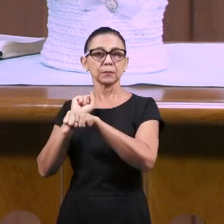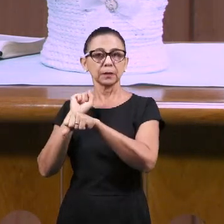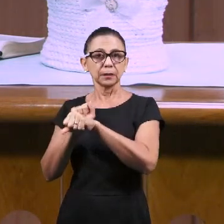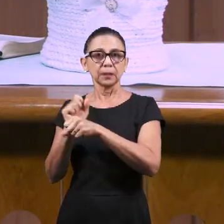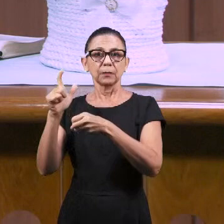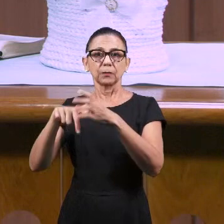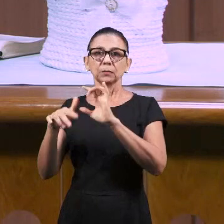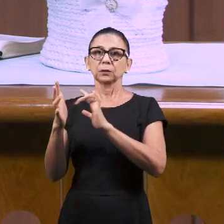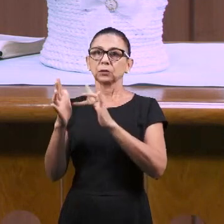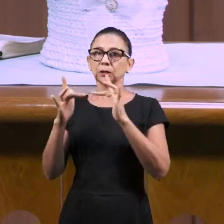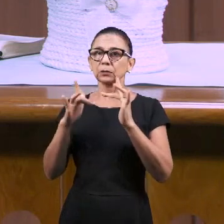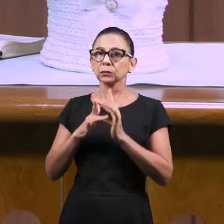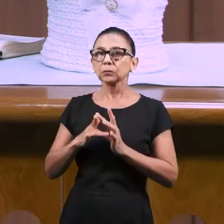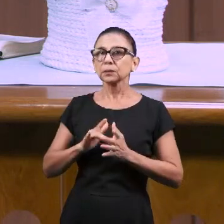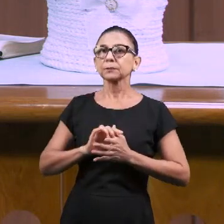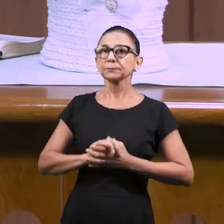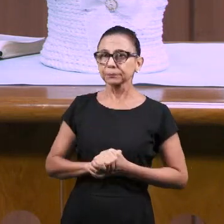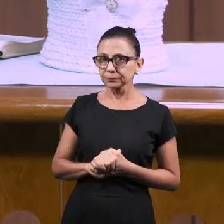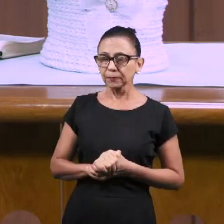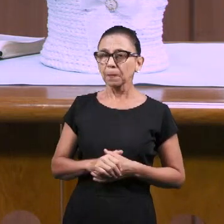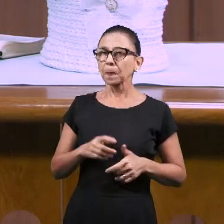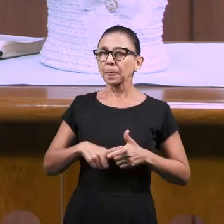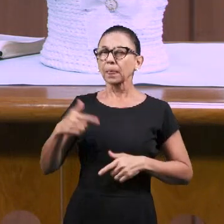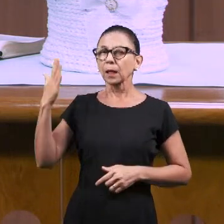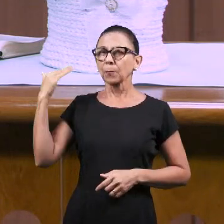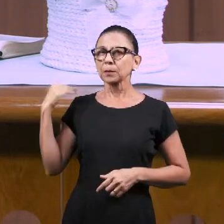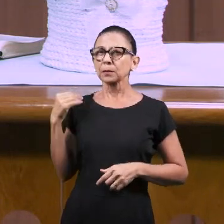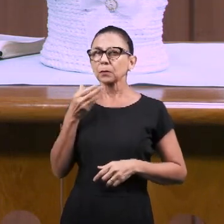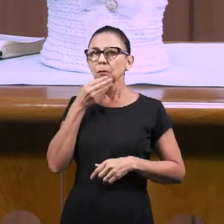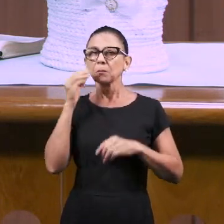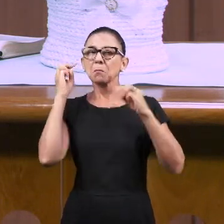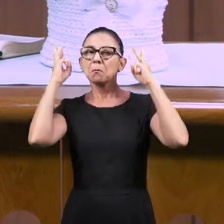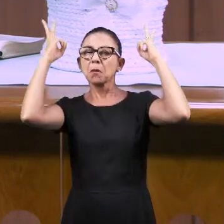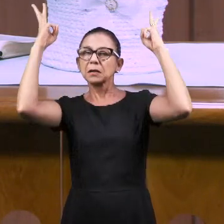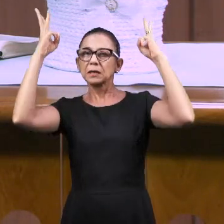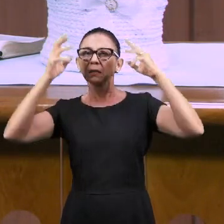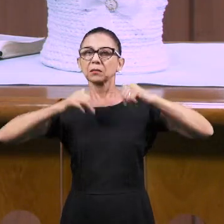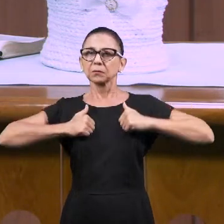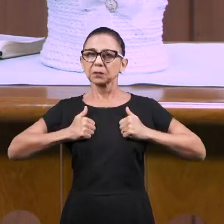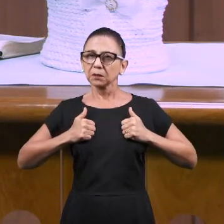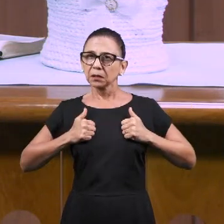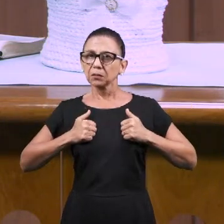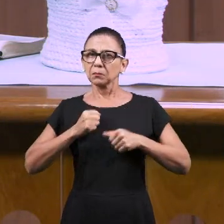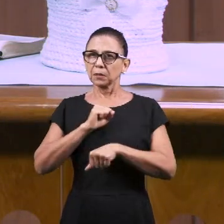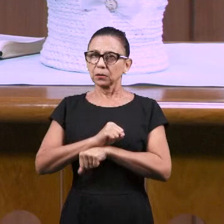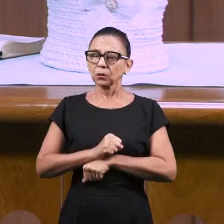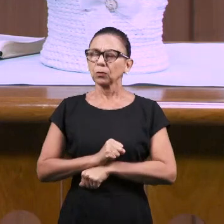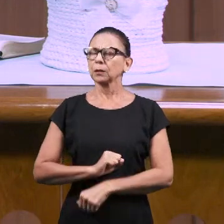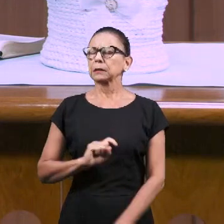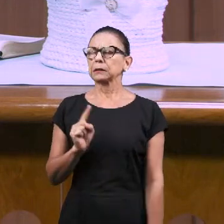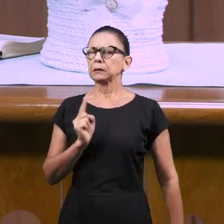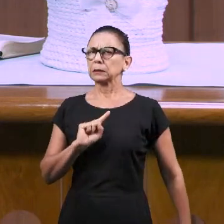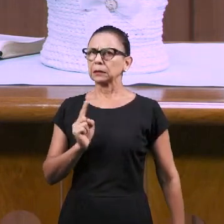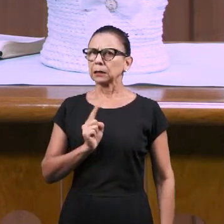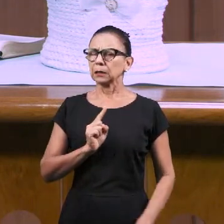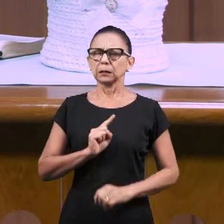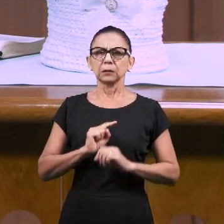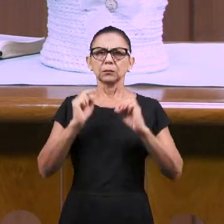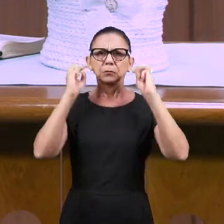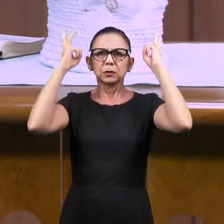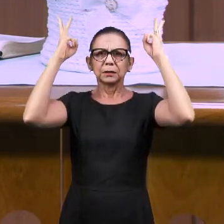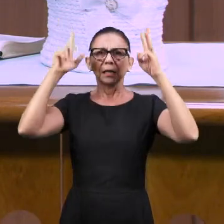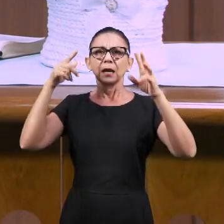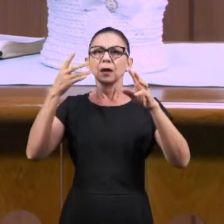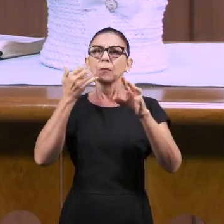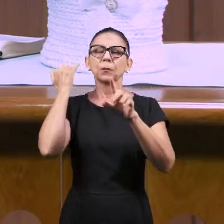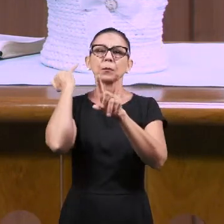loi, représentait l'homme, la volonté humaine. Mais au même instant, c'était le prophète. Quand on va du côté spirituel,